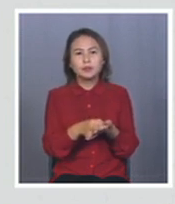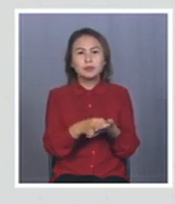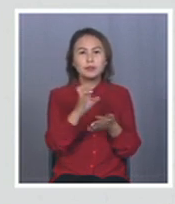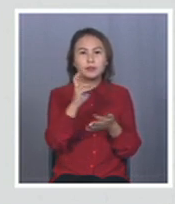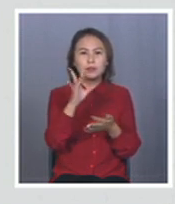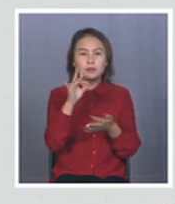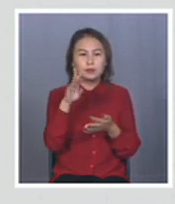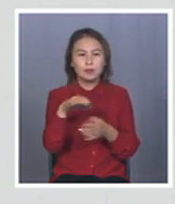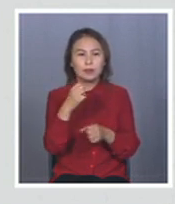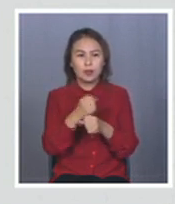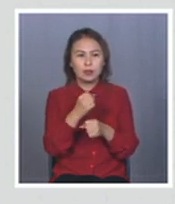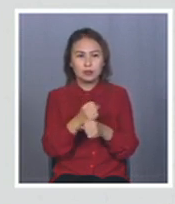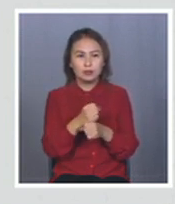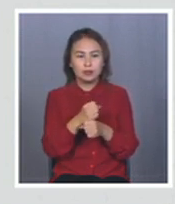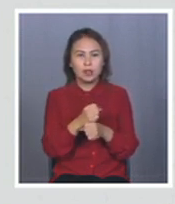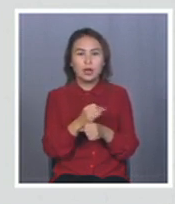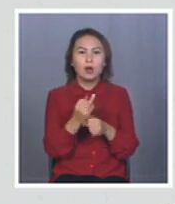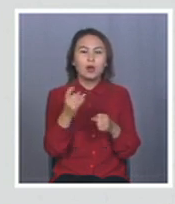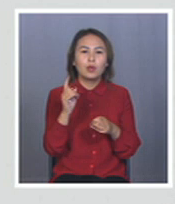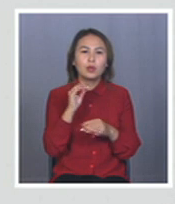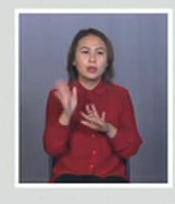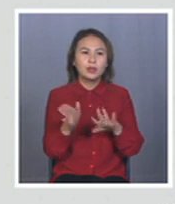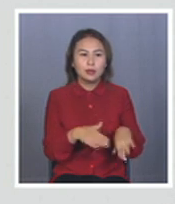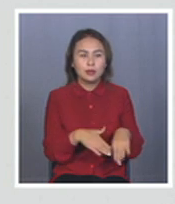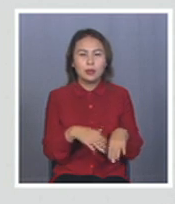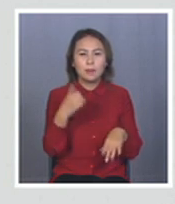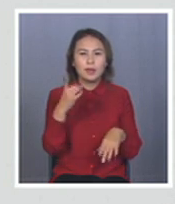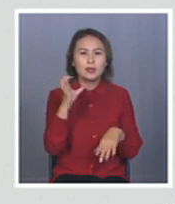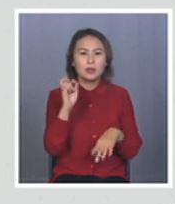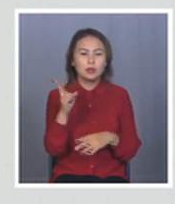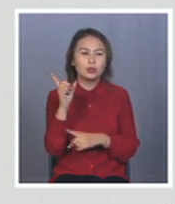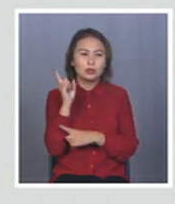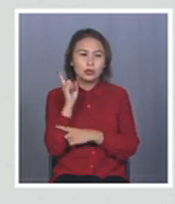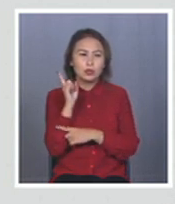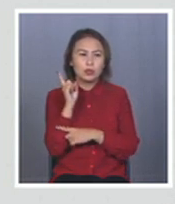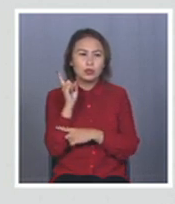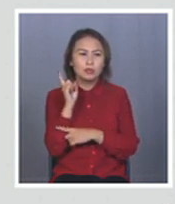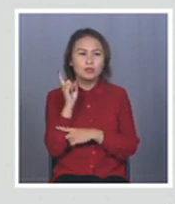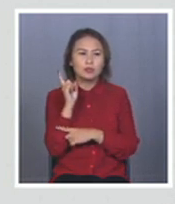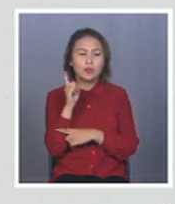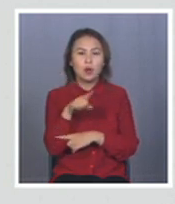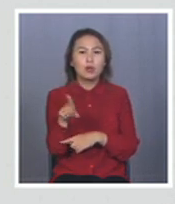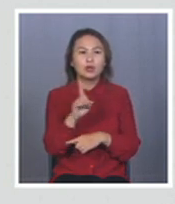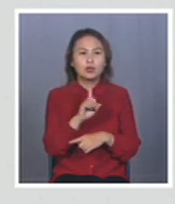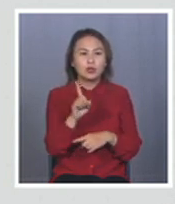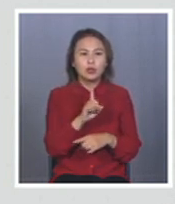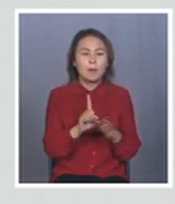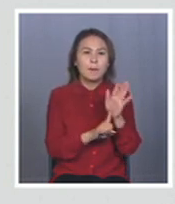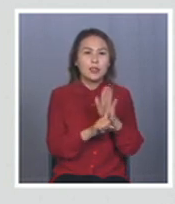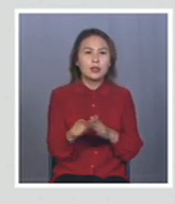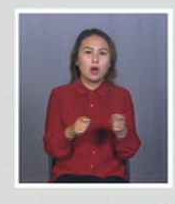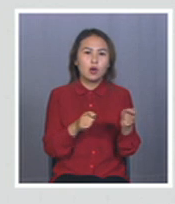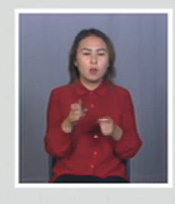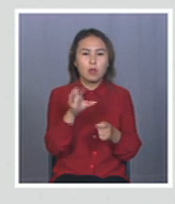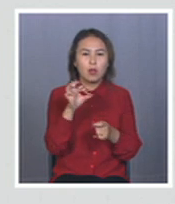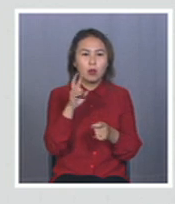орналастырамыз. Одан кейін бір секунд күтеміз. Ол үшін басқару блогында бір секунд